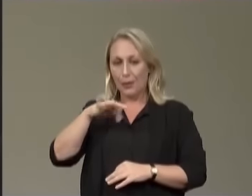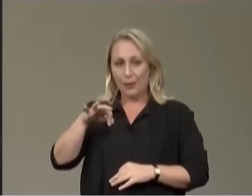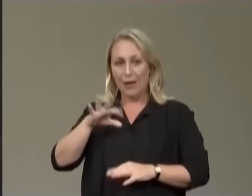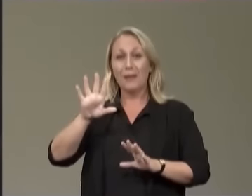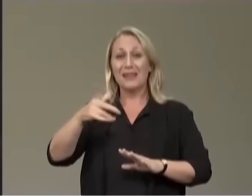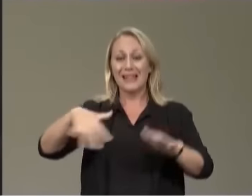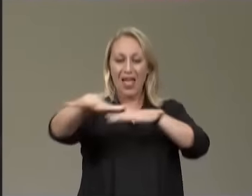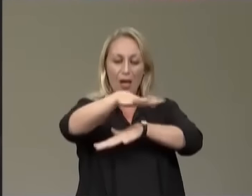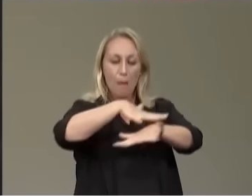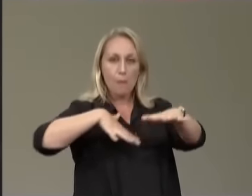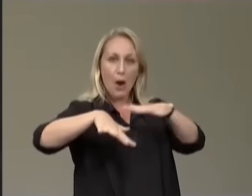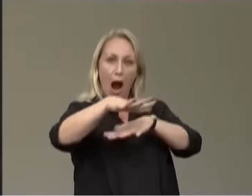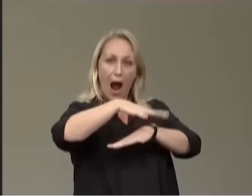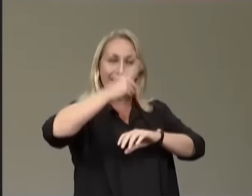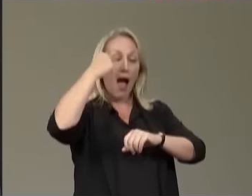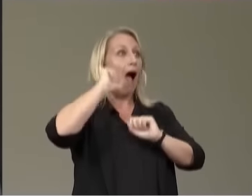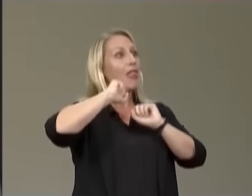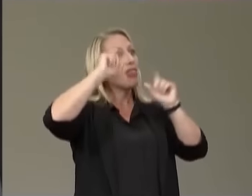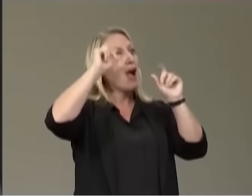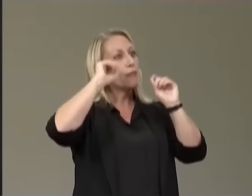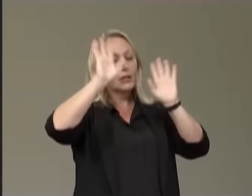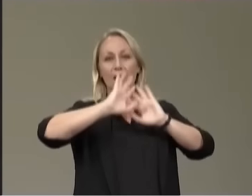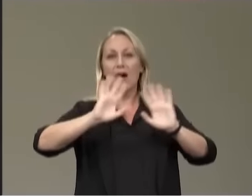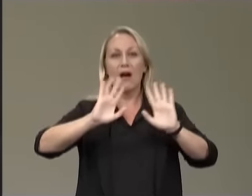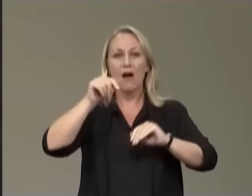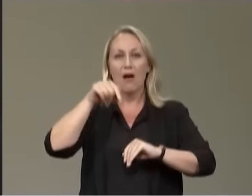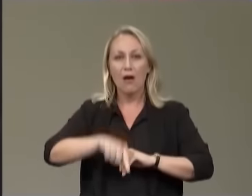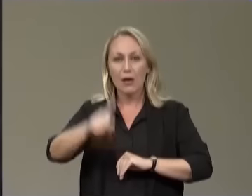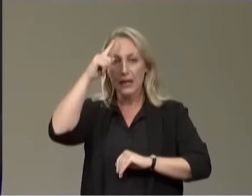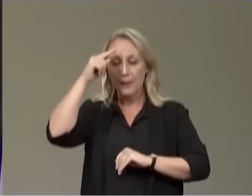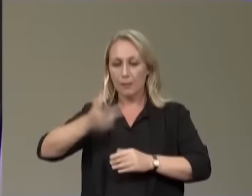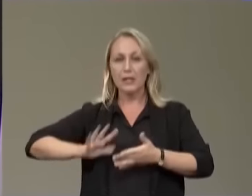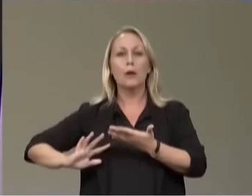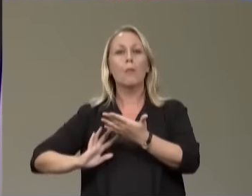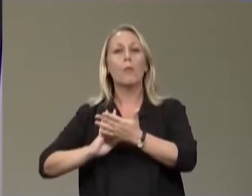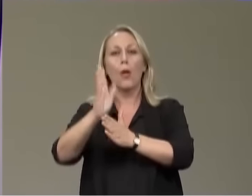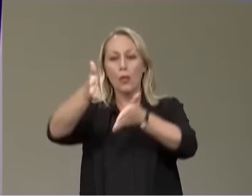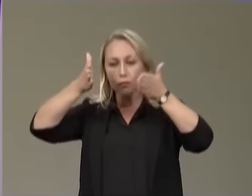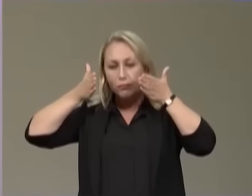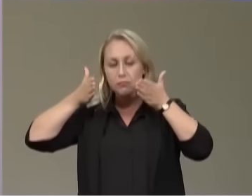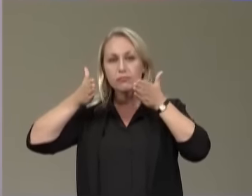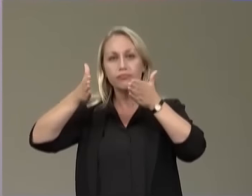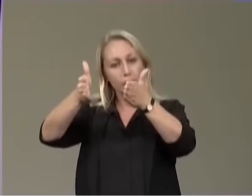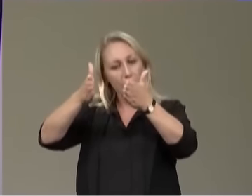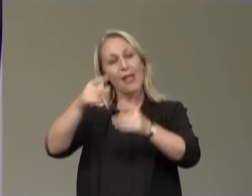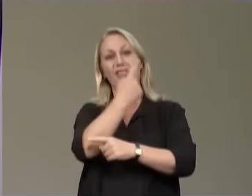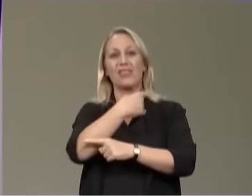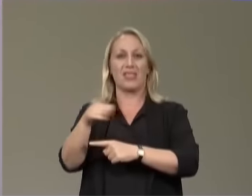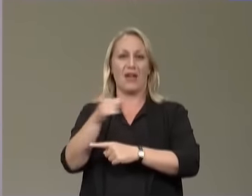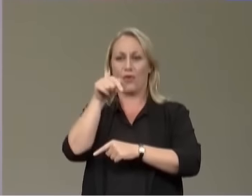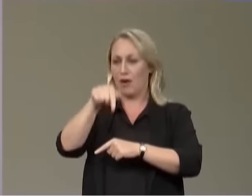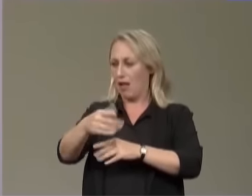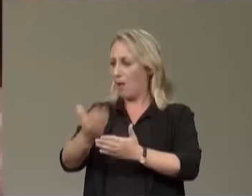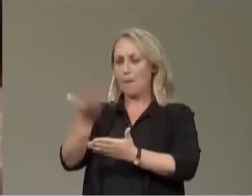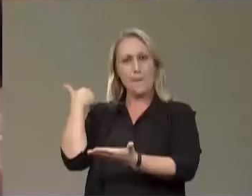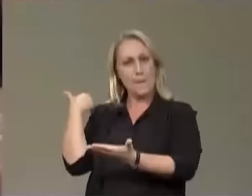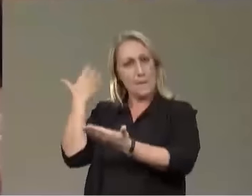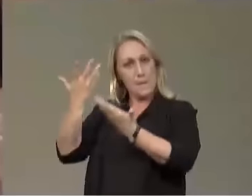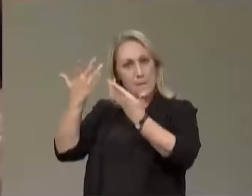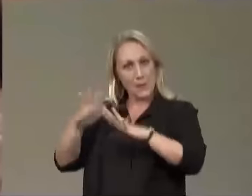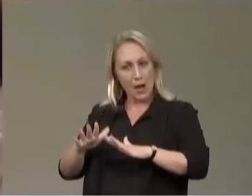μάγους, ενώ στην πραγματική ζωή το λόγο έχει μόνο η σταθερή πρόοδος. Και αυτή υπάρχει στα όσα έγιναν και στα όσα